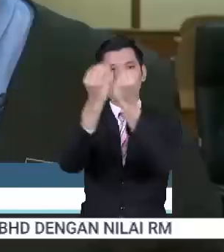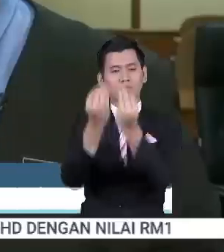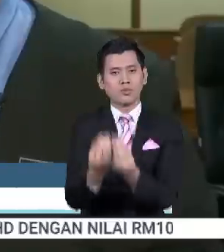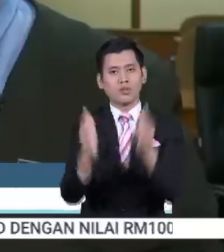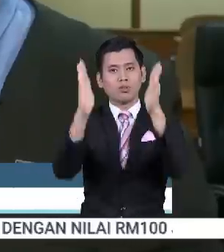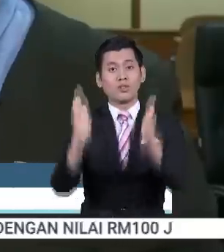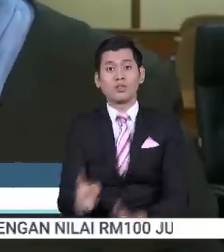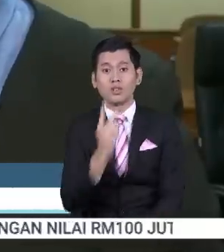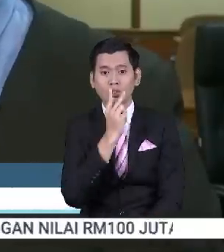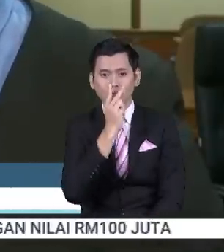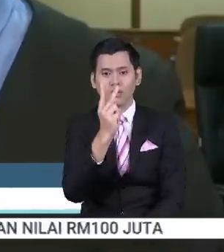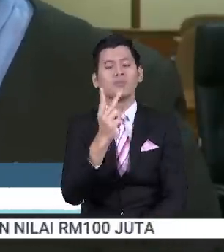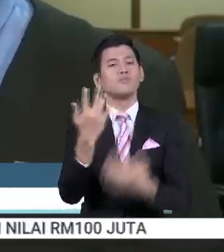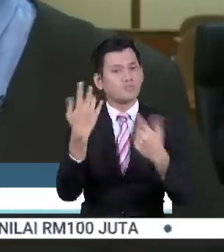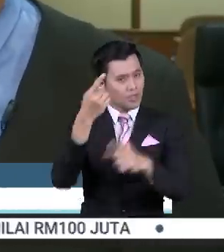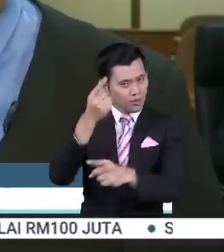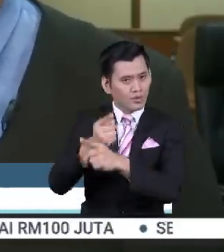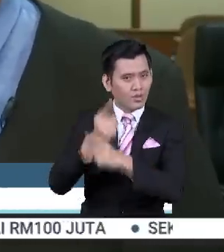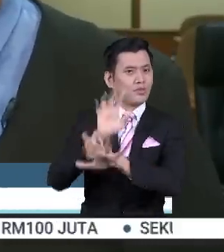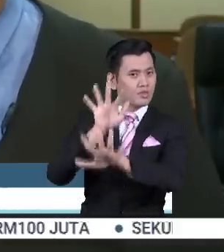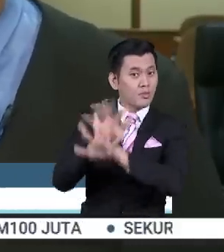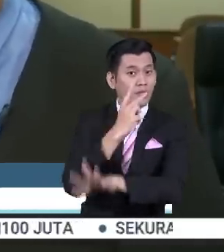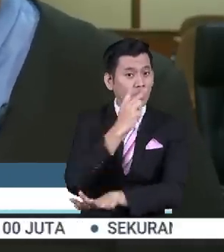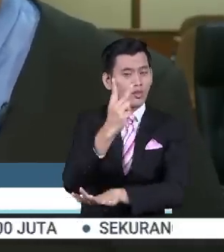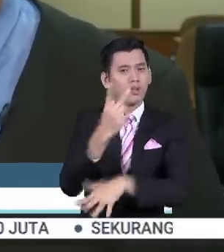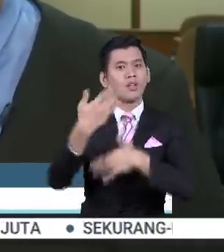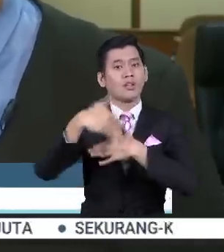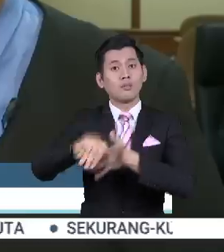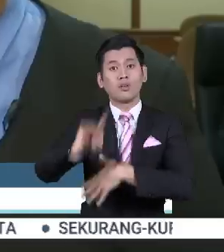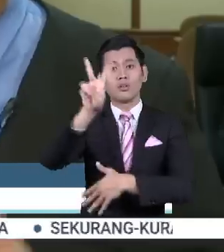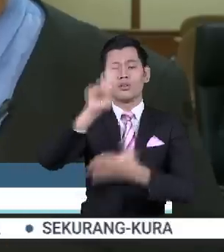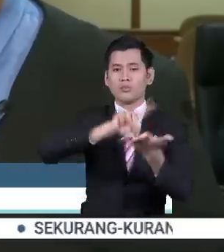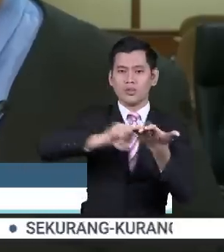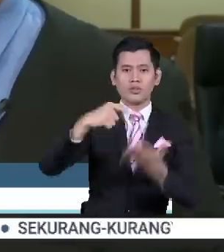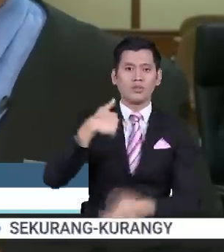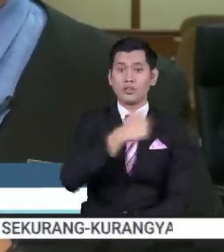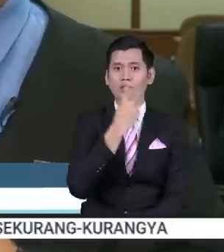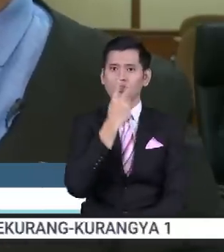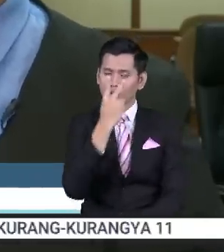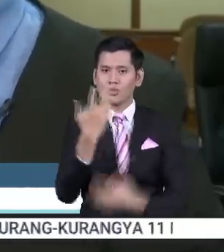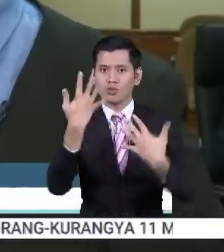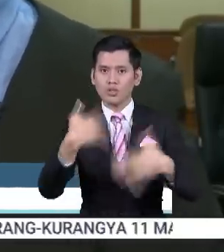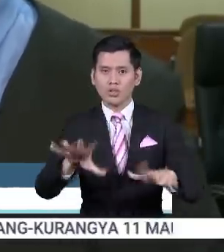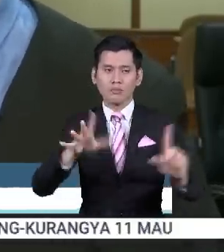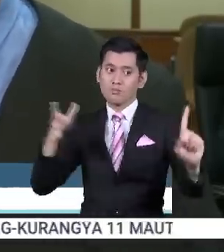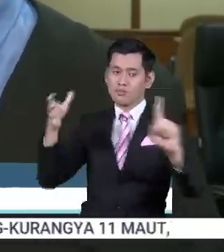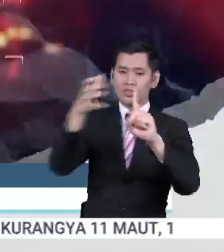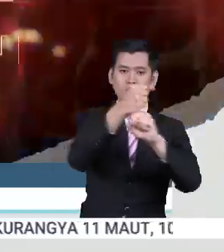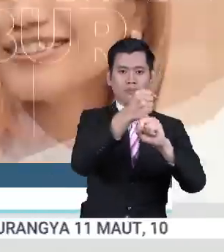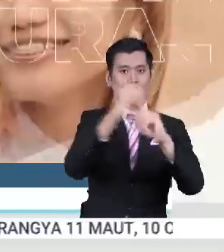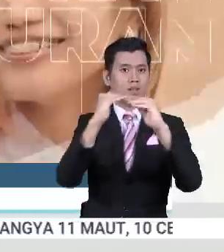penontonnya memang sebagaimana dijangkakan. Tetapi selepas 2 minggu, kita sendiri telah lihat dia telah mencecah lebih